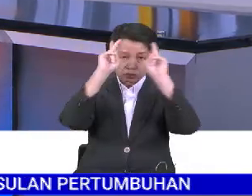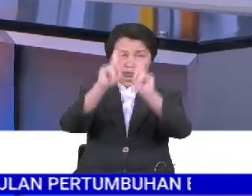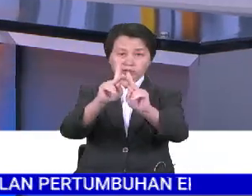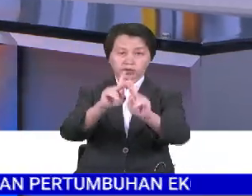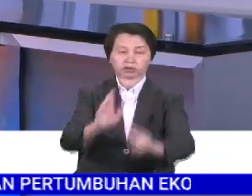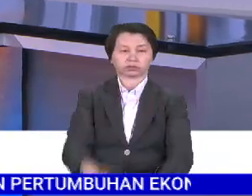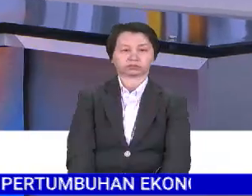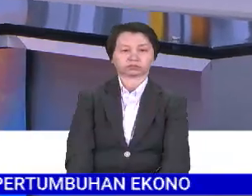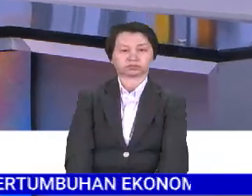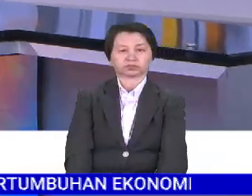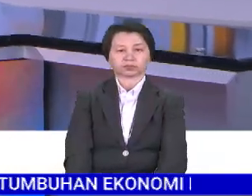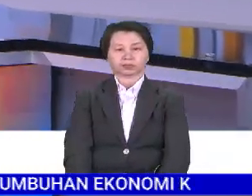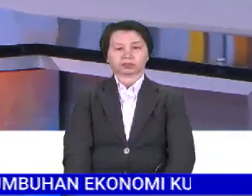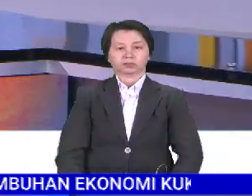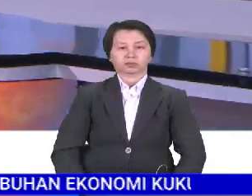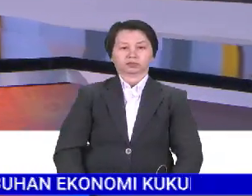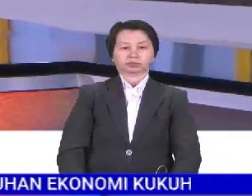Silakan.